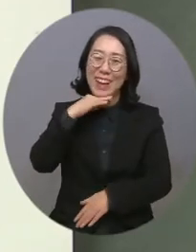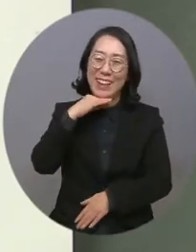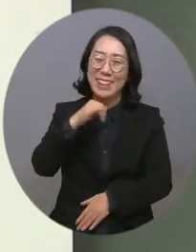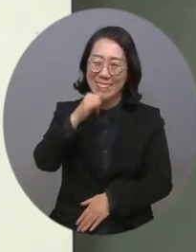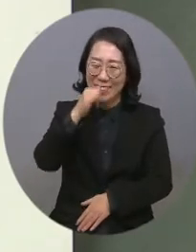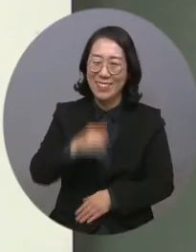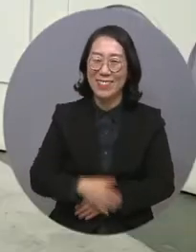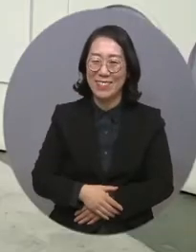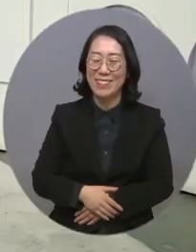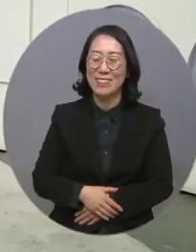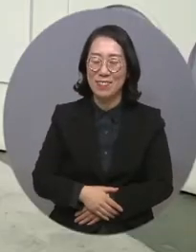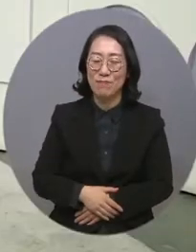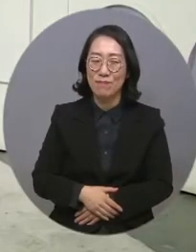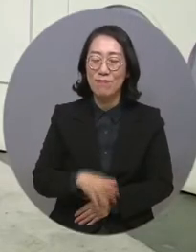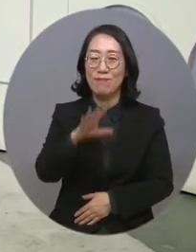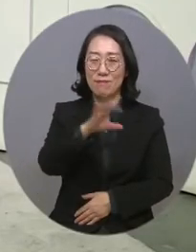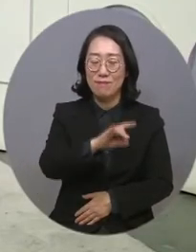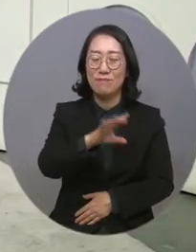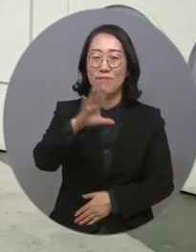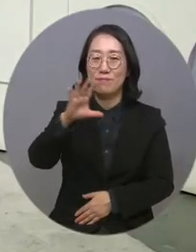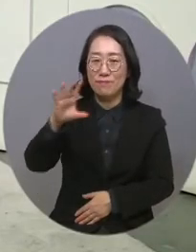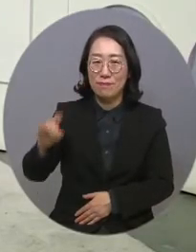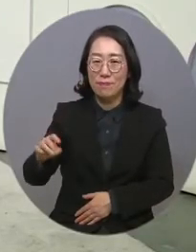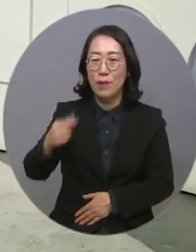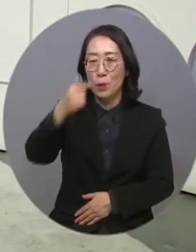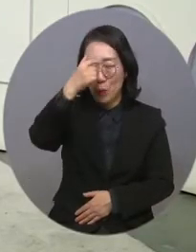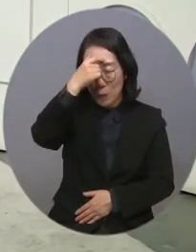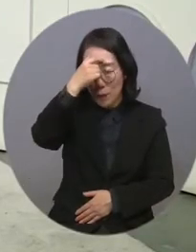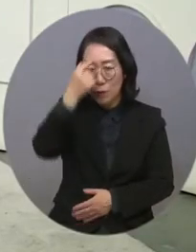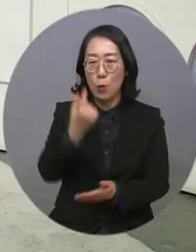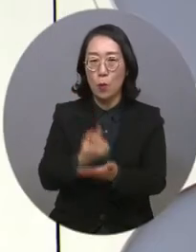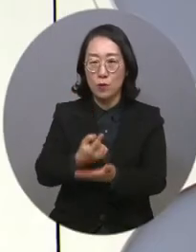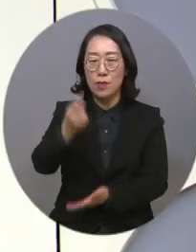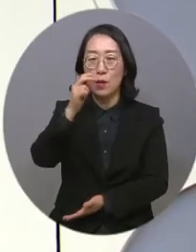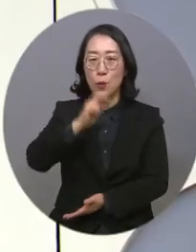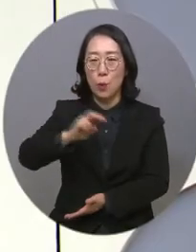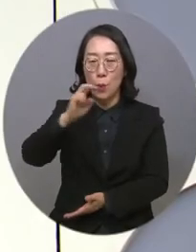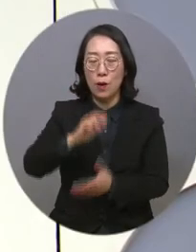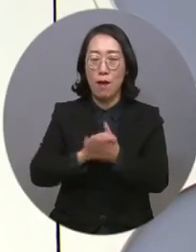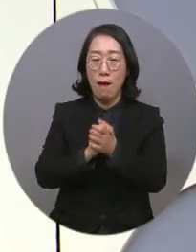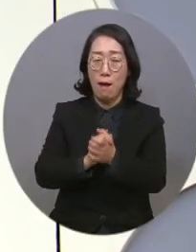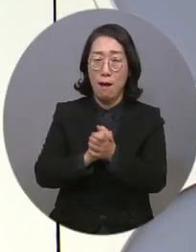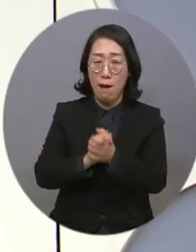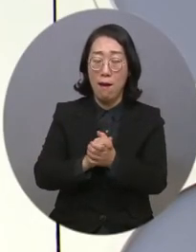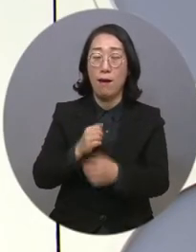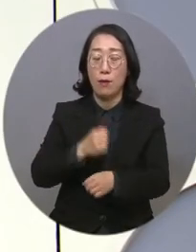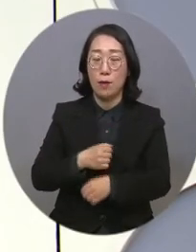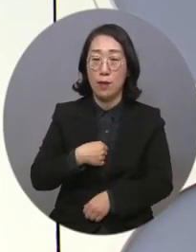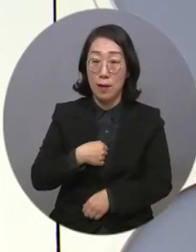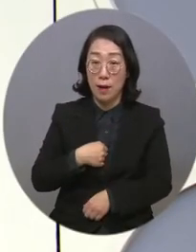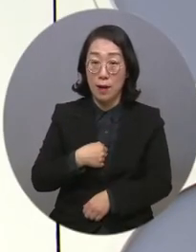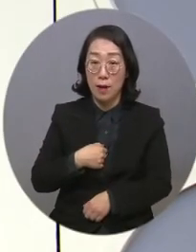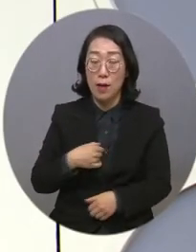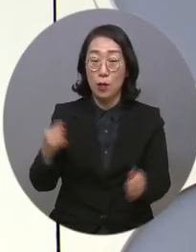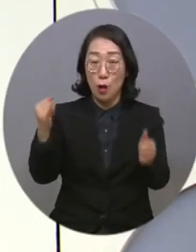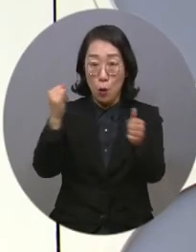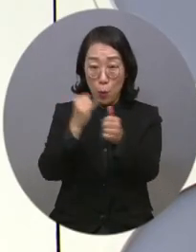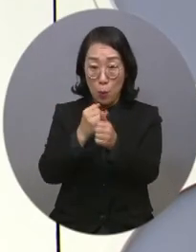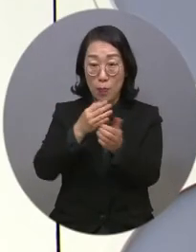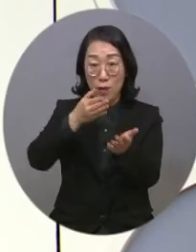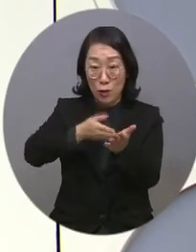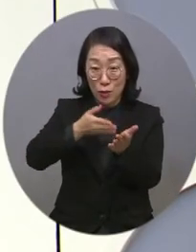뭐 나이요. 뭐 가끔 이제 교회에서 이제 독창을 한다거나. 아. 주로 이제 옛날에는 제가 줄에 서고 우리